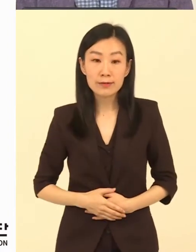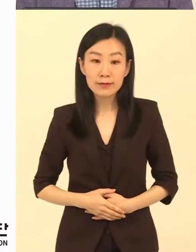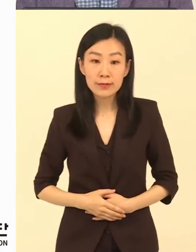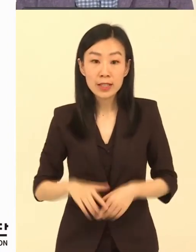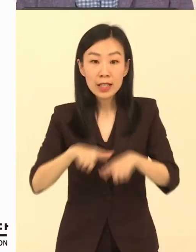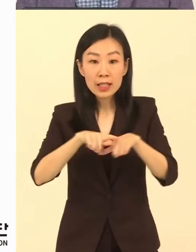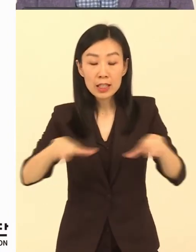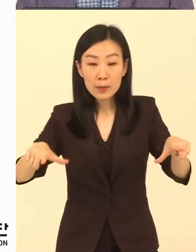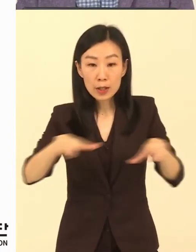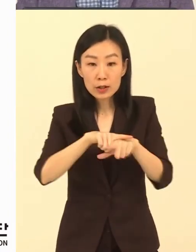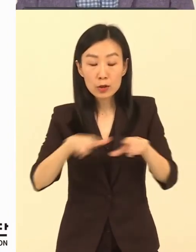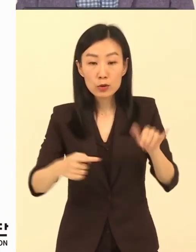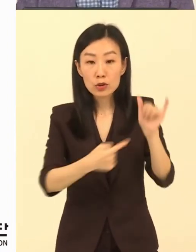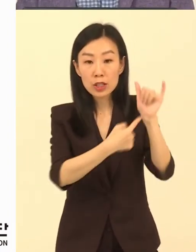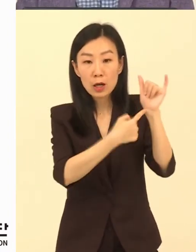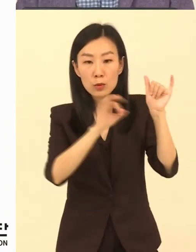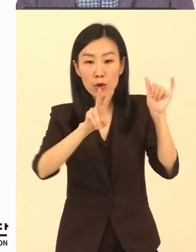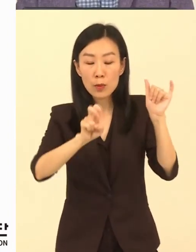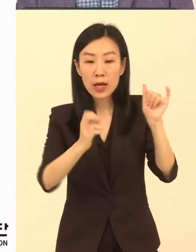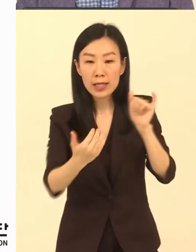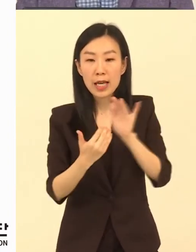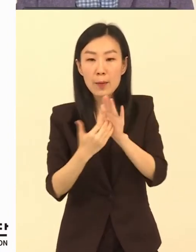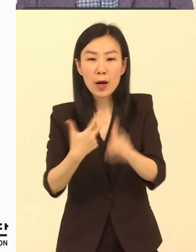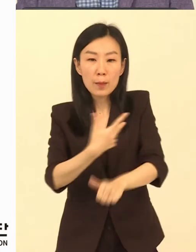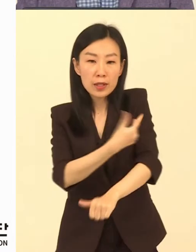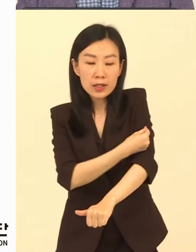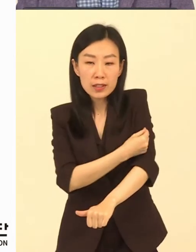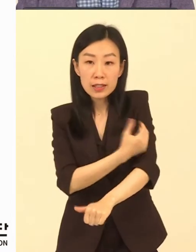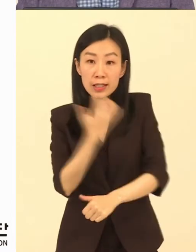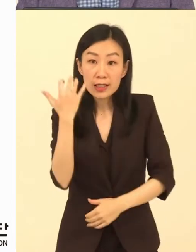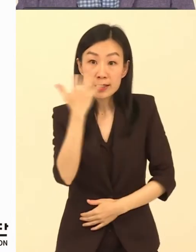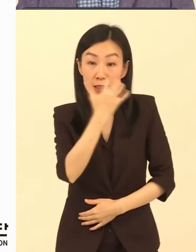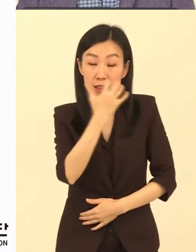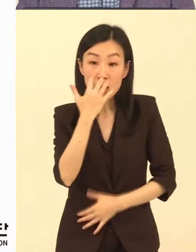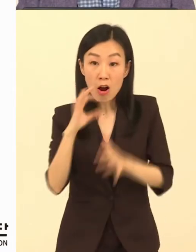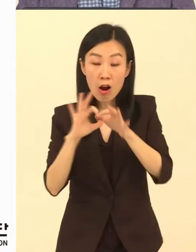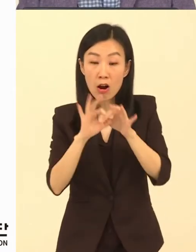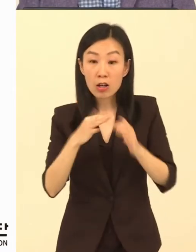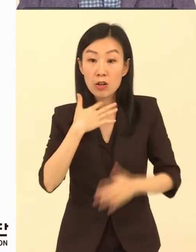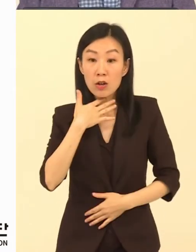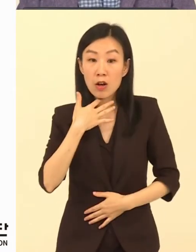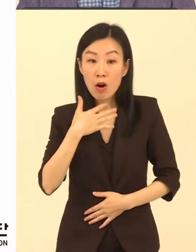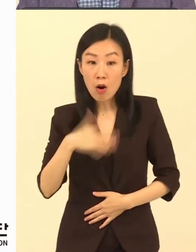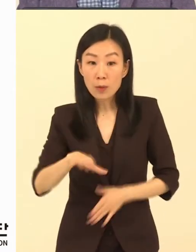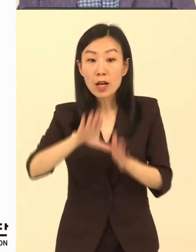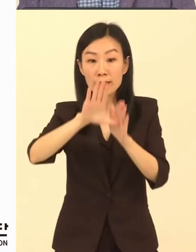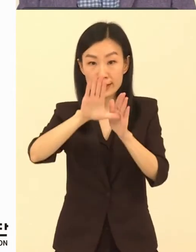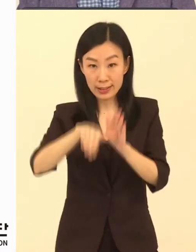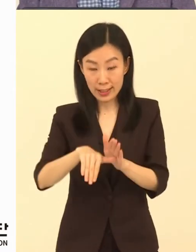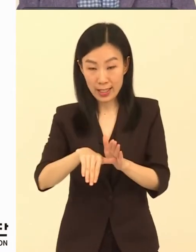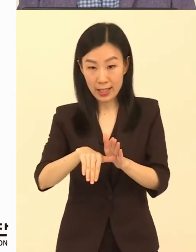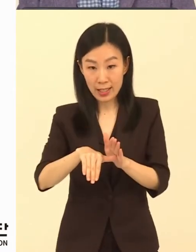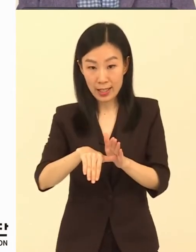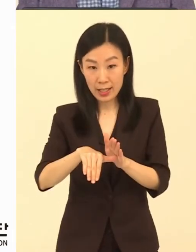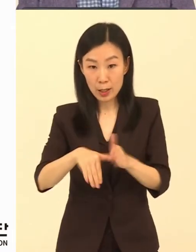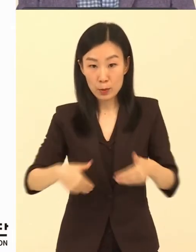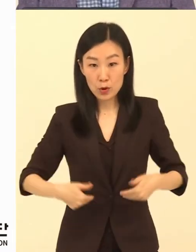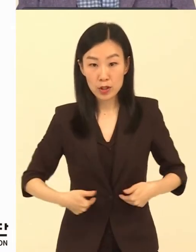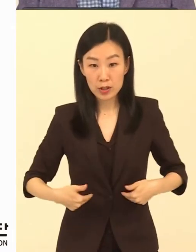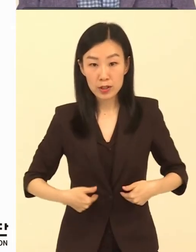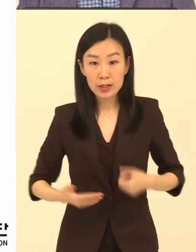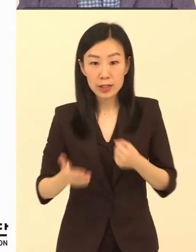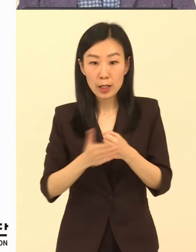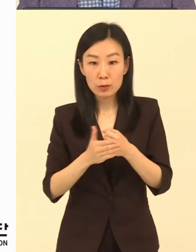일반적으로 자궁경부암 예방 백신은 성경험이 없는 경우에 접종을 진행하므로 검사가 선행되지